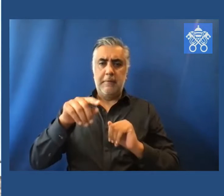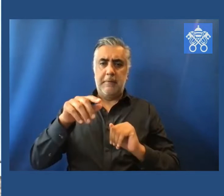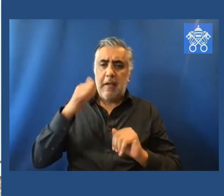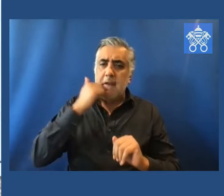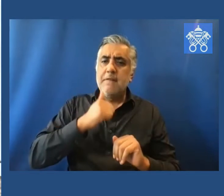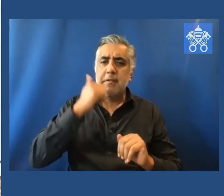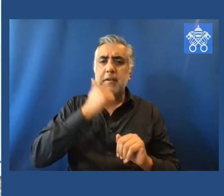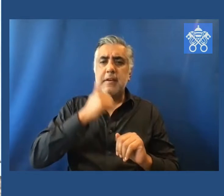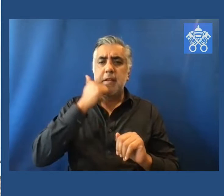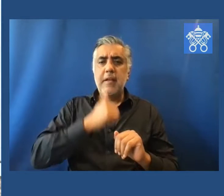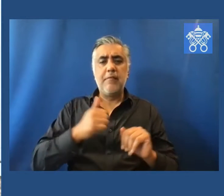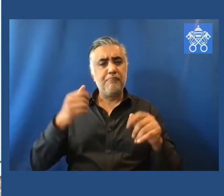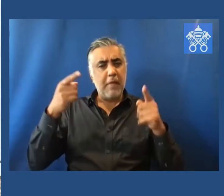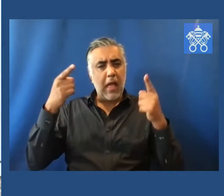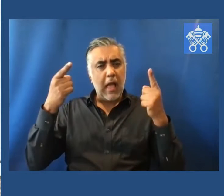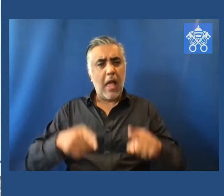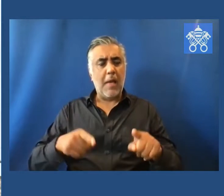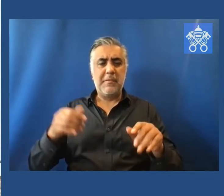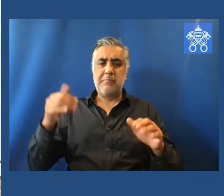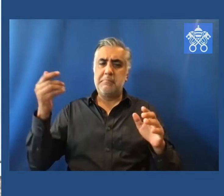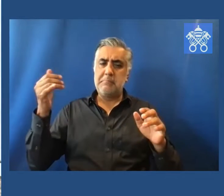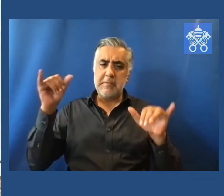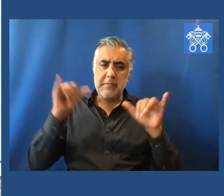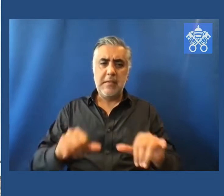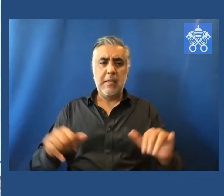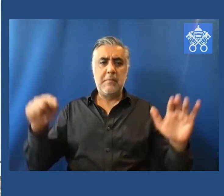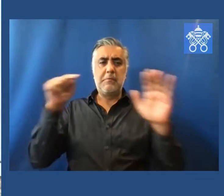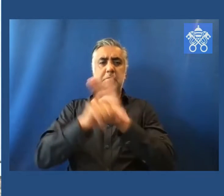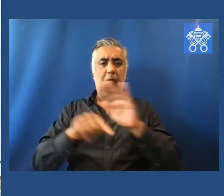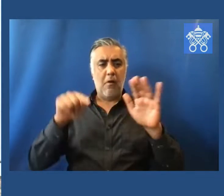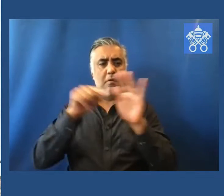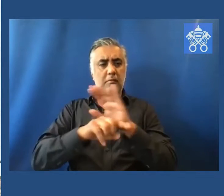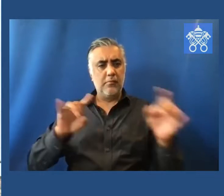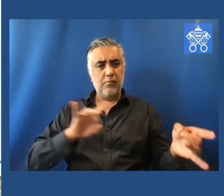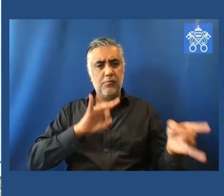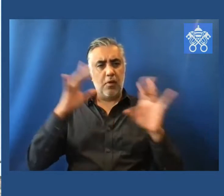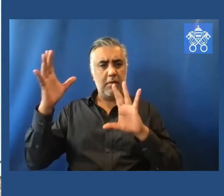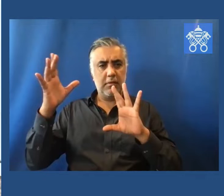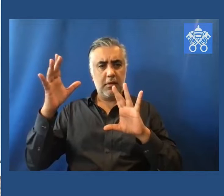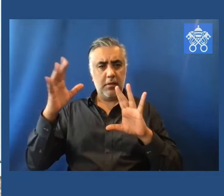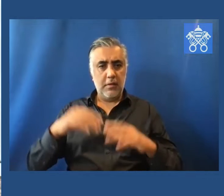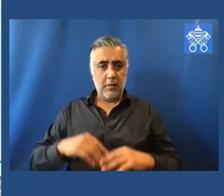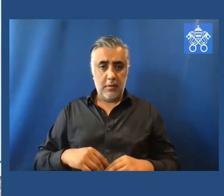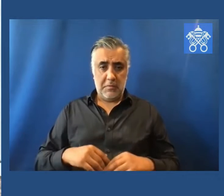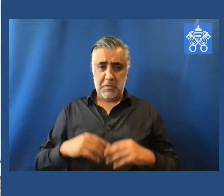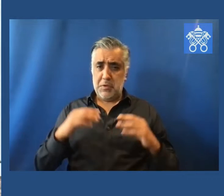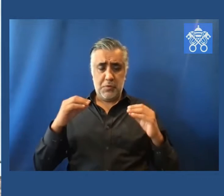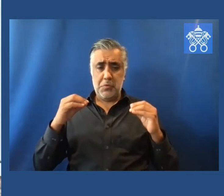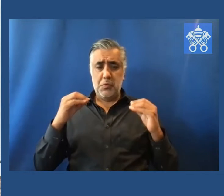insensato, dove ogni giorno si ripetono scempi e atrocità.